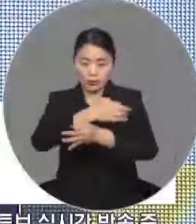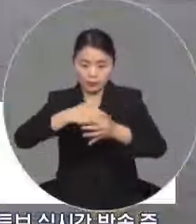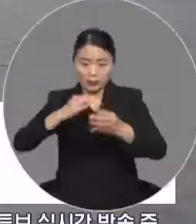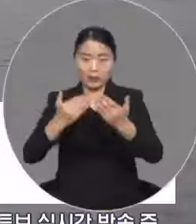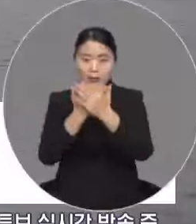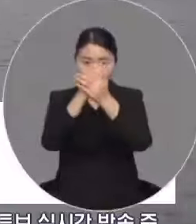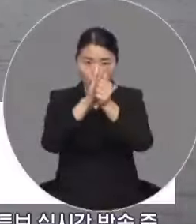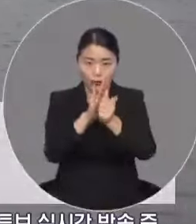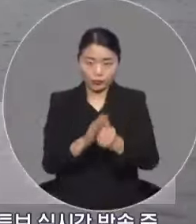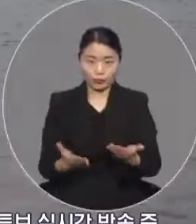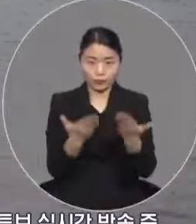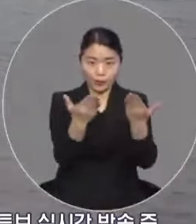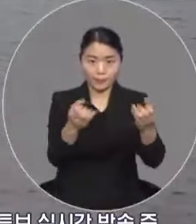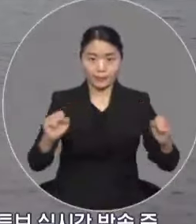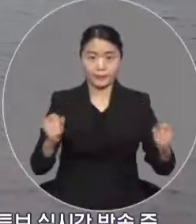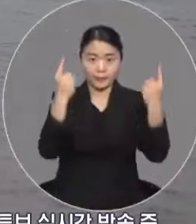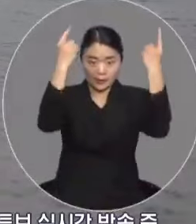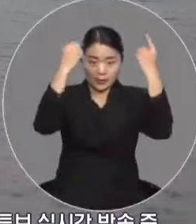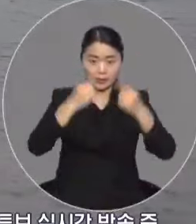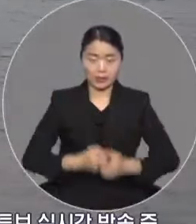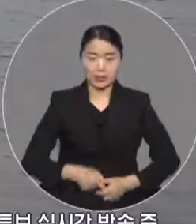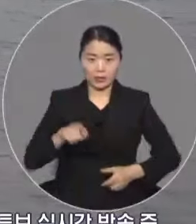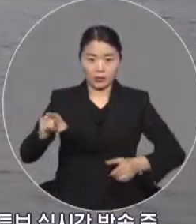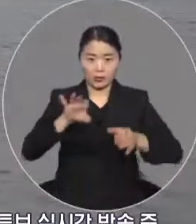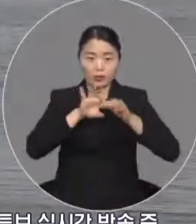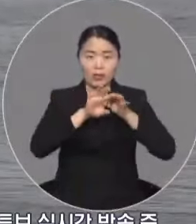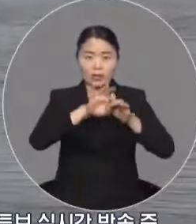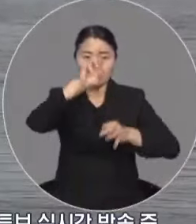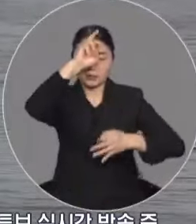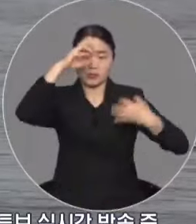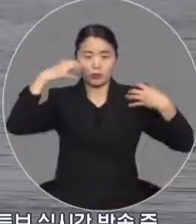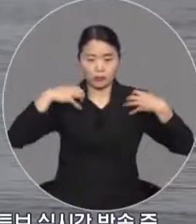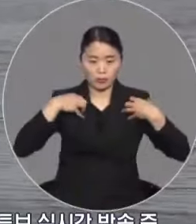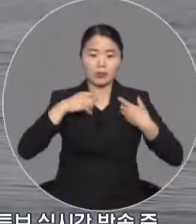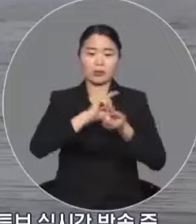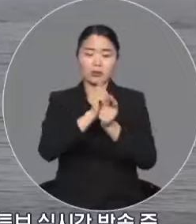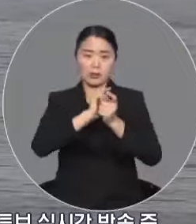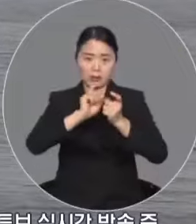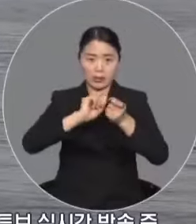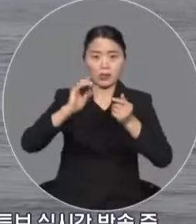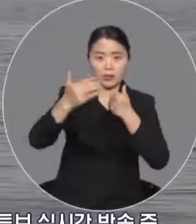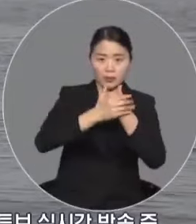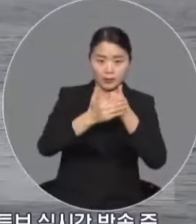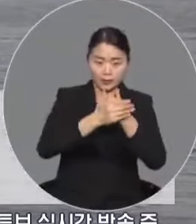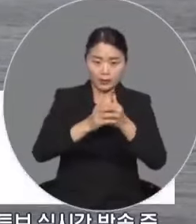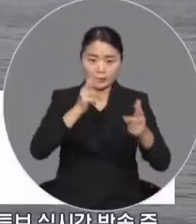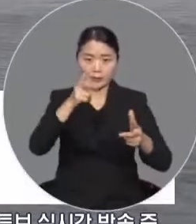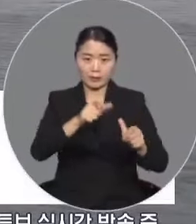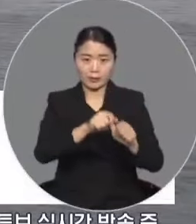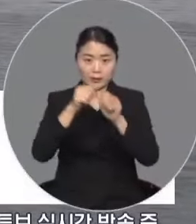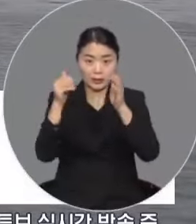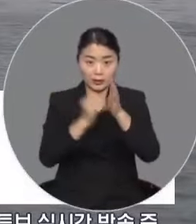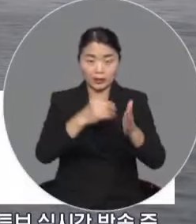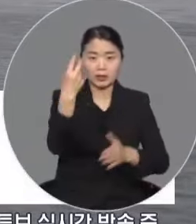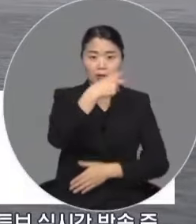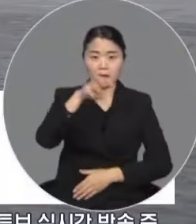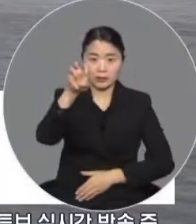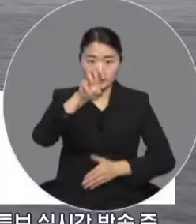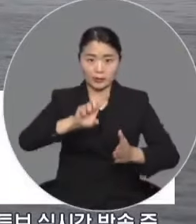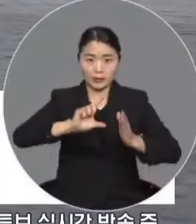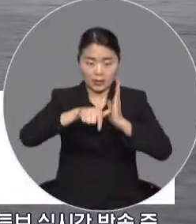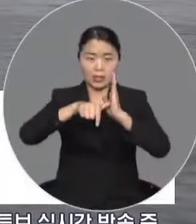동시에 이 부두는 정부의 수소경제위원회 민간협력 선도사업으로 선정돼 오는 2030년 세계